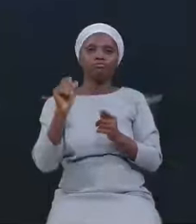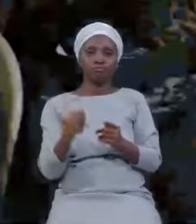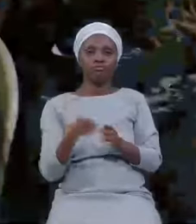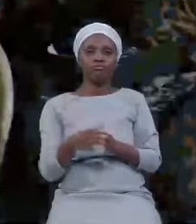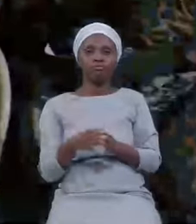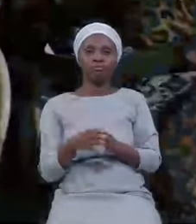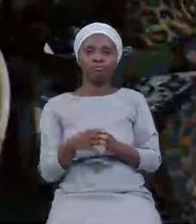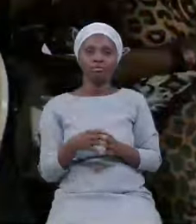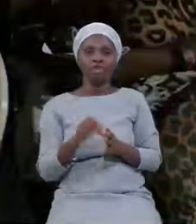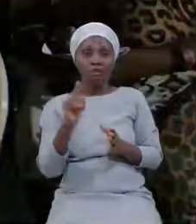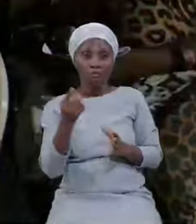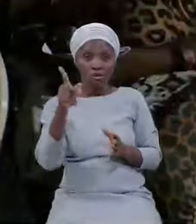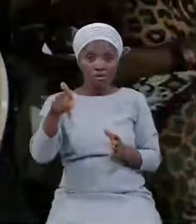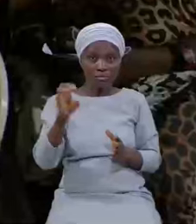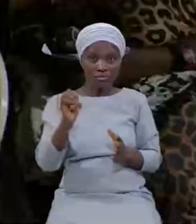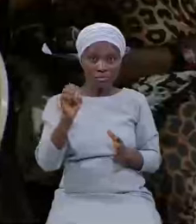1 Pierre,